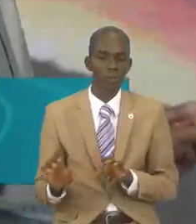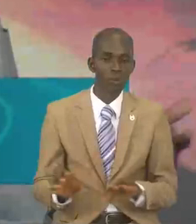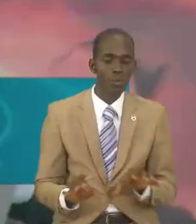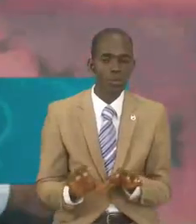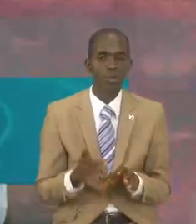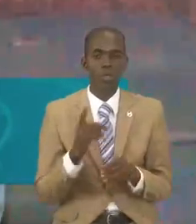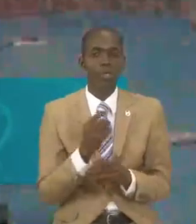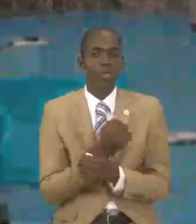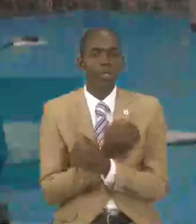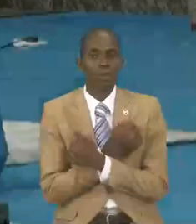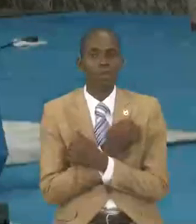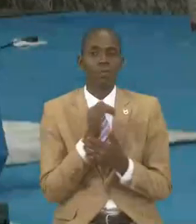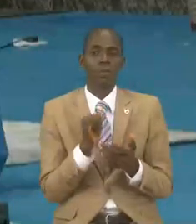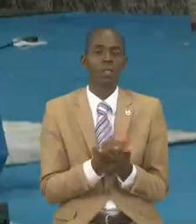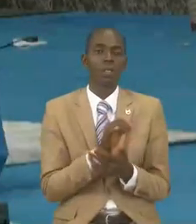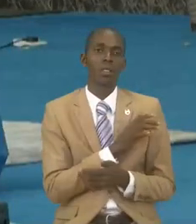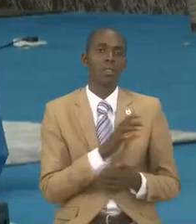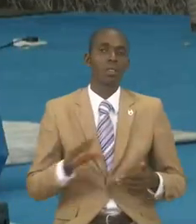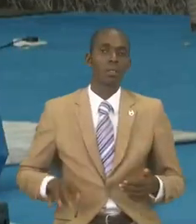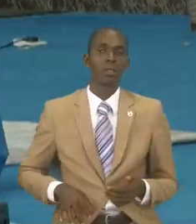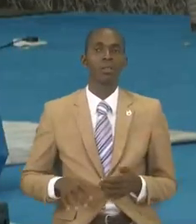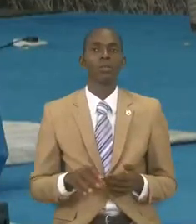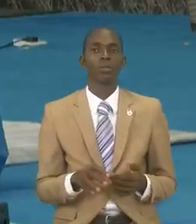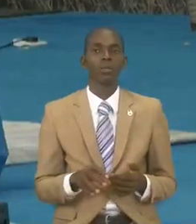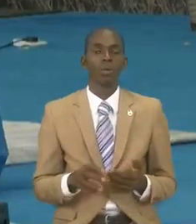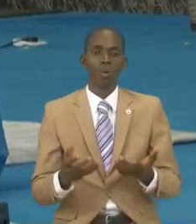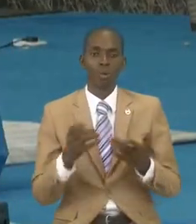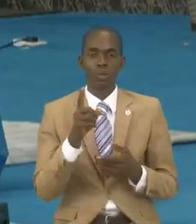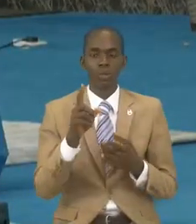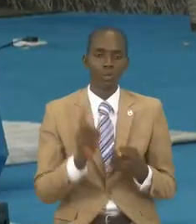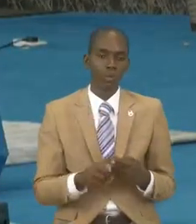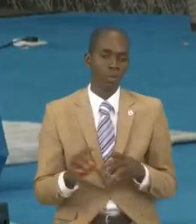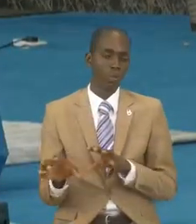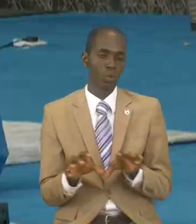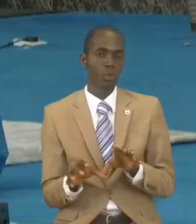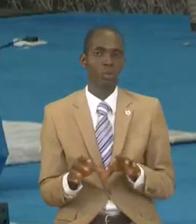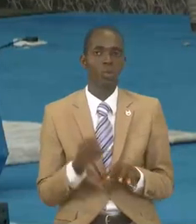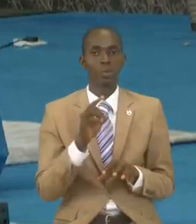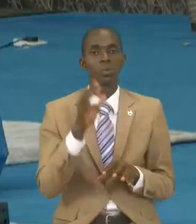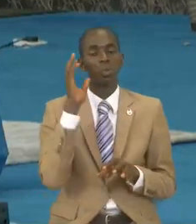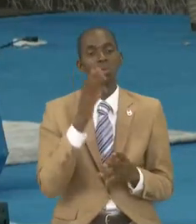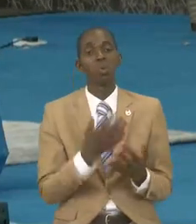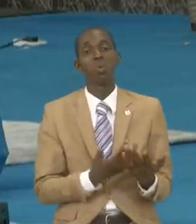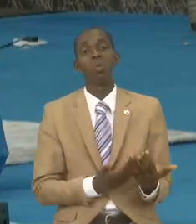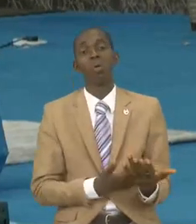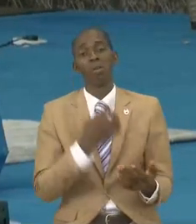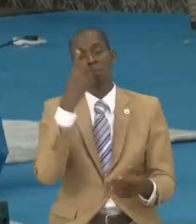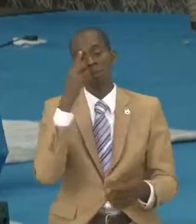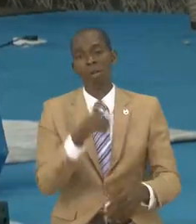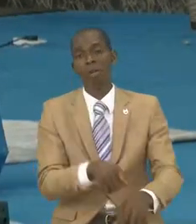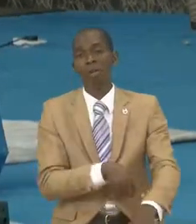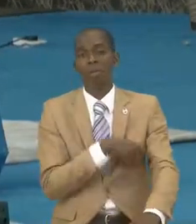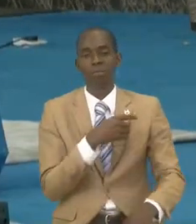accomplissent l'amour que Christ veut avoir dans ta vie, tu vas attendre pendant longtemps.